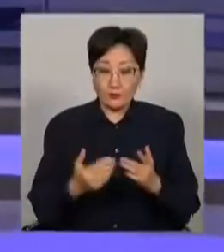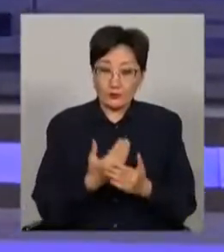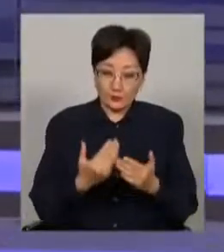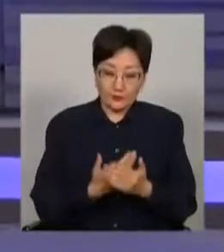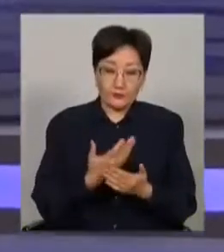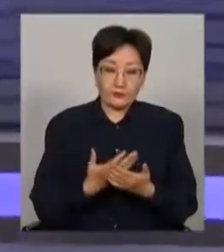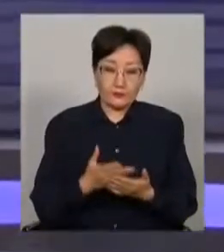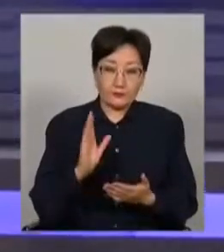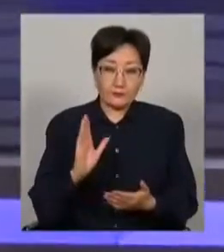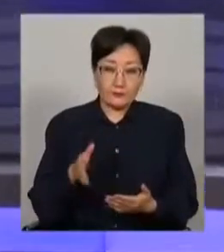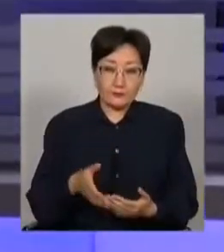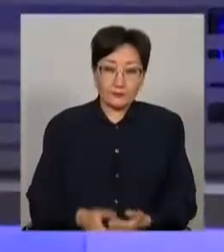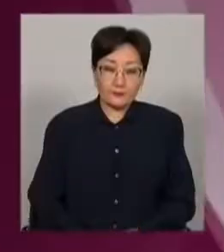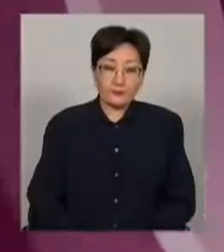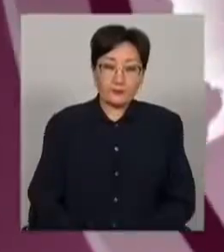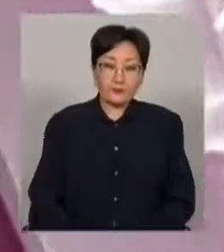Қазір көретіндеріңіз.